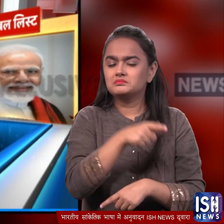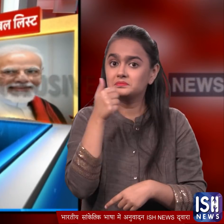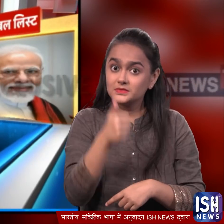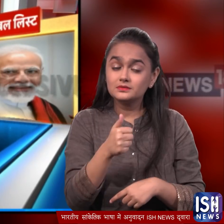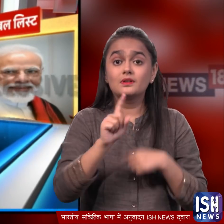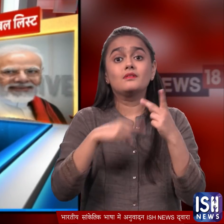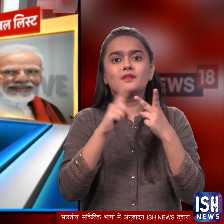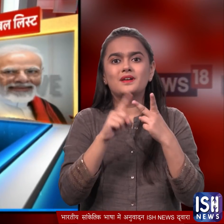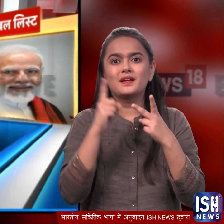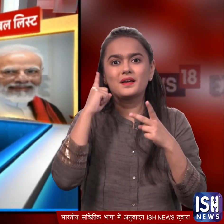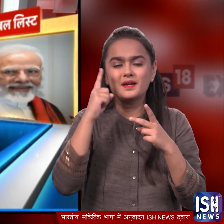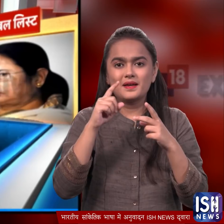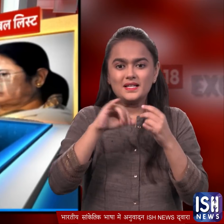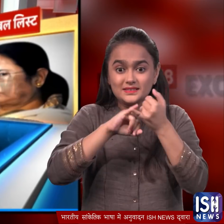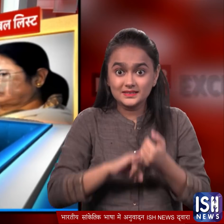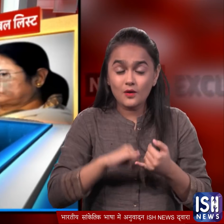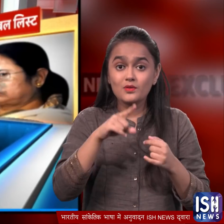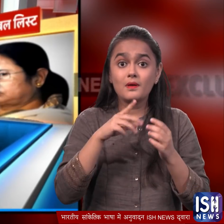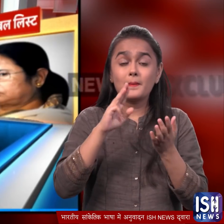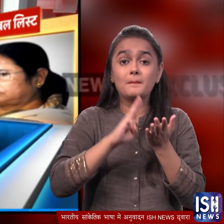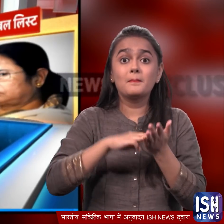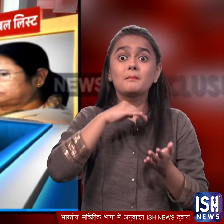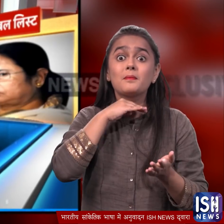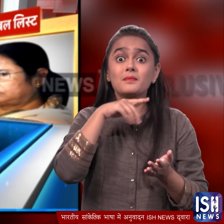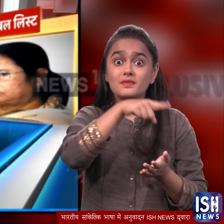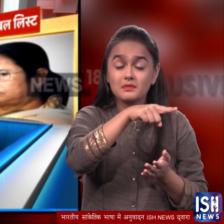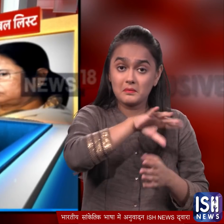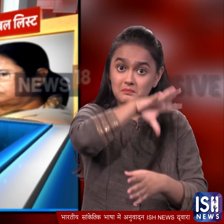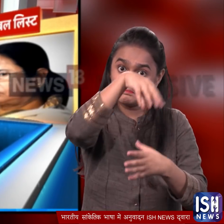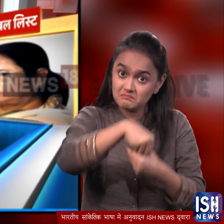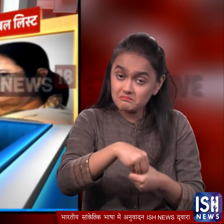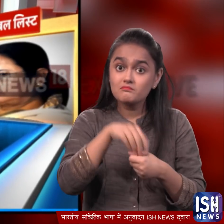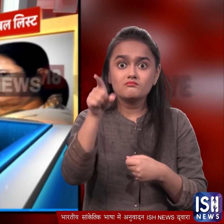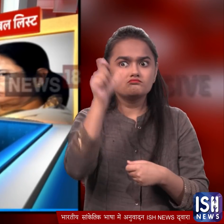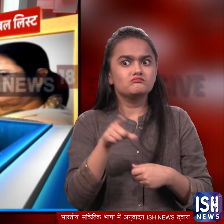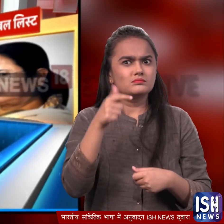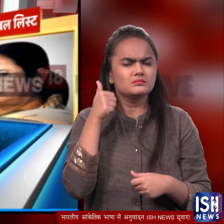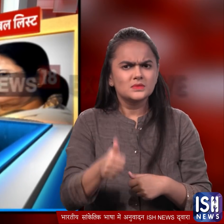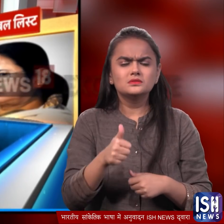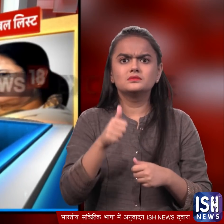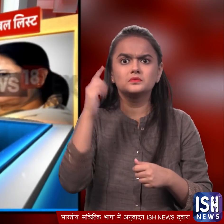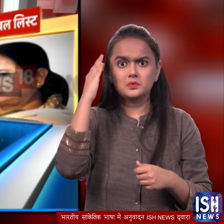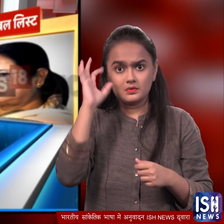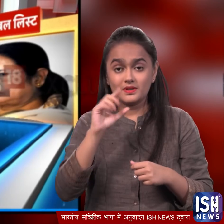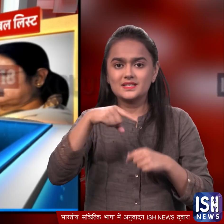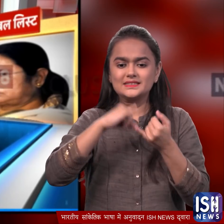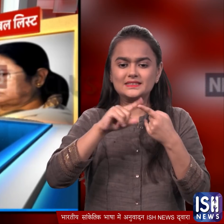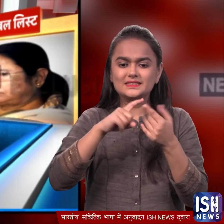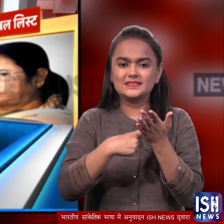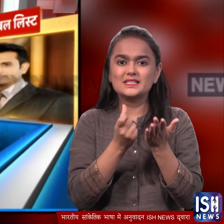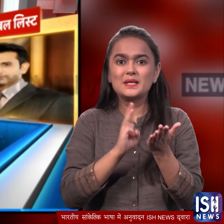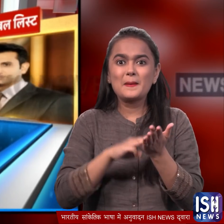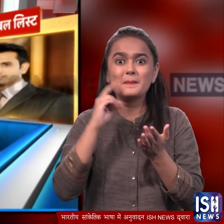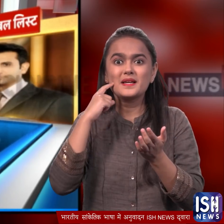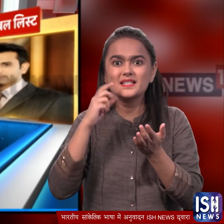को शामिल किया गया है। इसके अलावा पश्चिम बंगाल की मुख्यमंत्री ममता बनर्जी को प्रभावशाली लोगों की लिस्ट में जगह दी गई है। वहीं